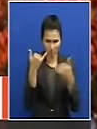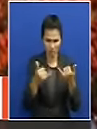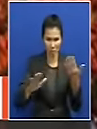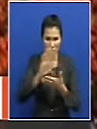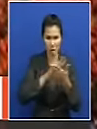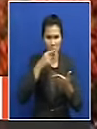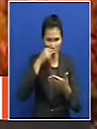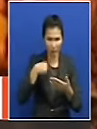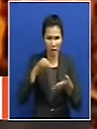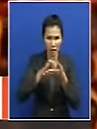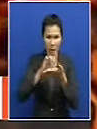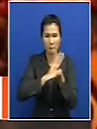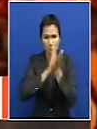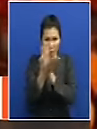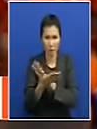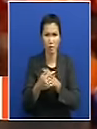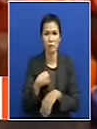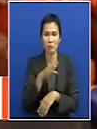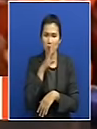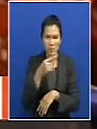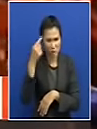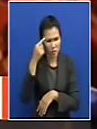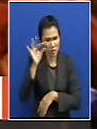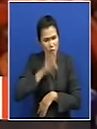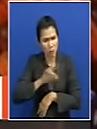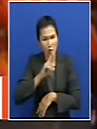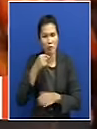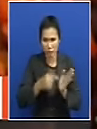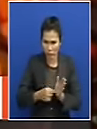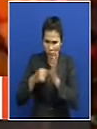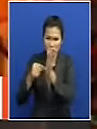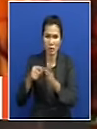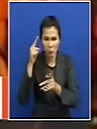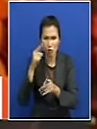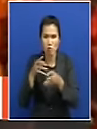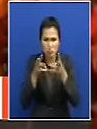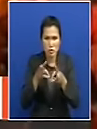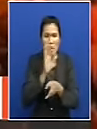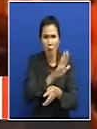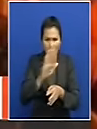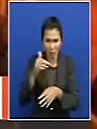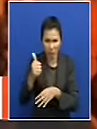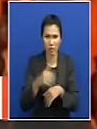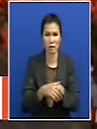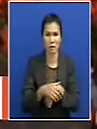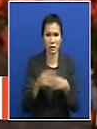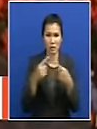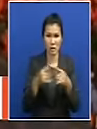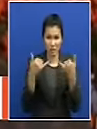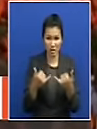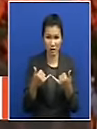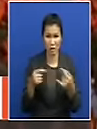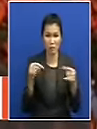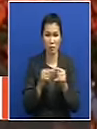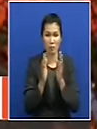ของการปฏิรูปประเทศถ้ามีความเห็นต่างๆอยากจะให้เสนอผ่านช่องทางที่กำหนดเอาไว้ส่วนกรณีที่เจ้าหน้า